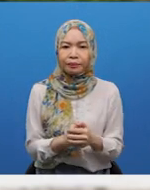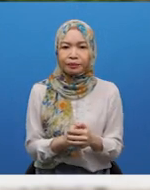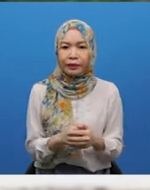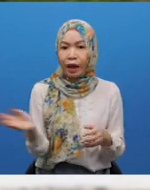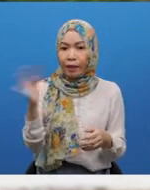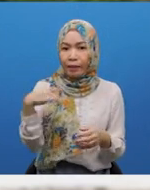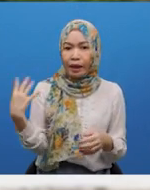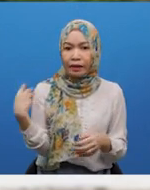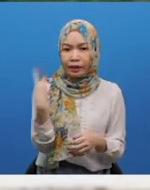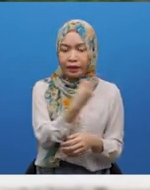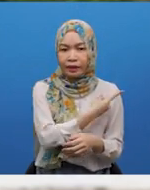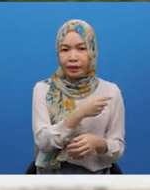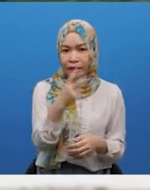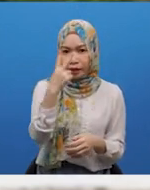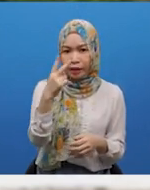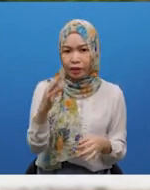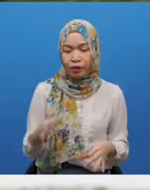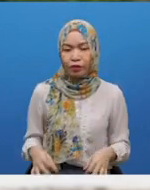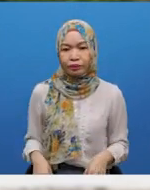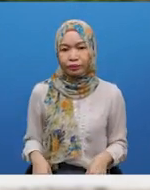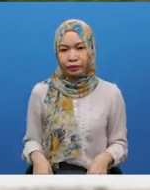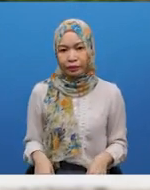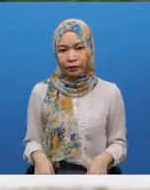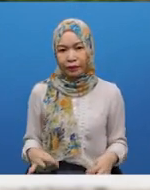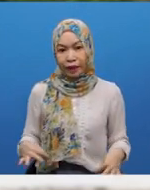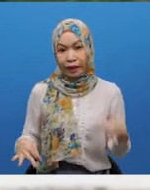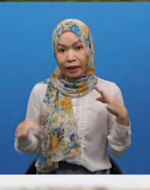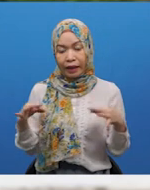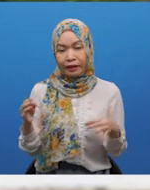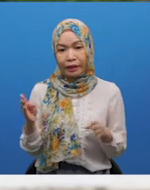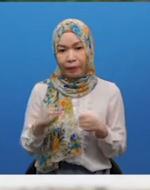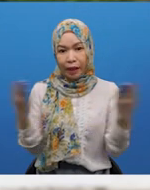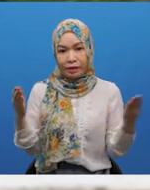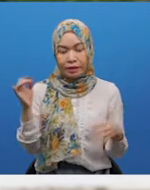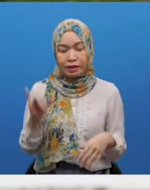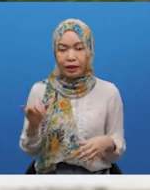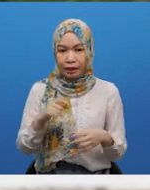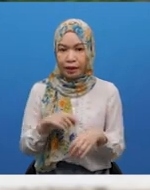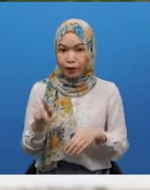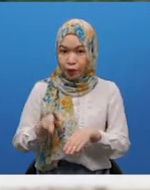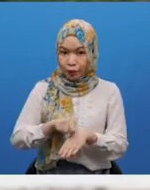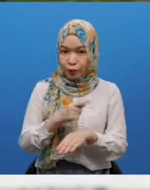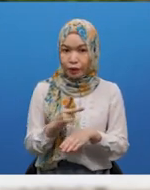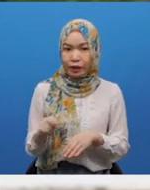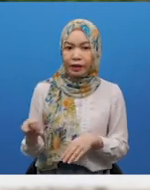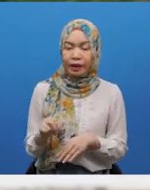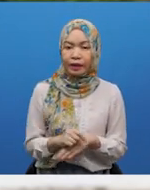kita lihat pula gaya bahasa yang digunakan dalam syair ini. Terlebih dahulu, kita lihat penggunaan